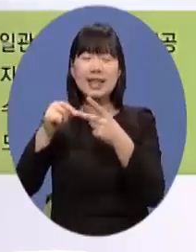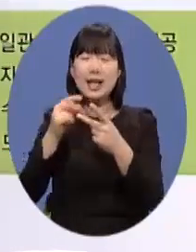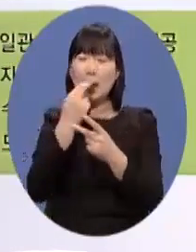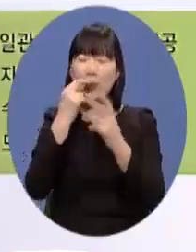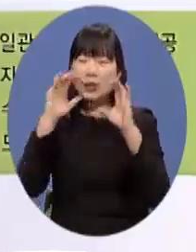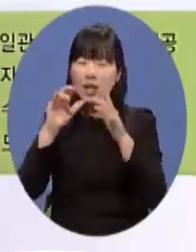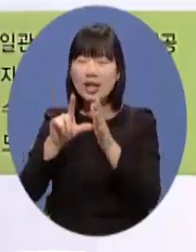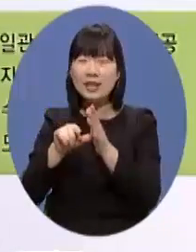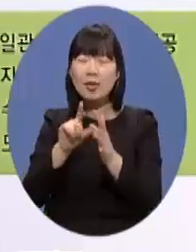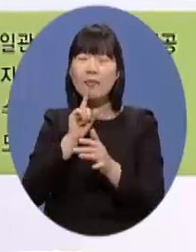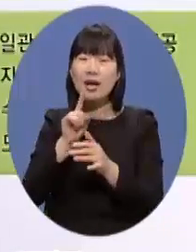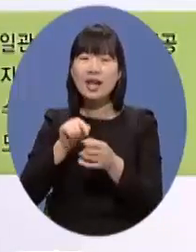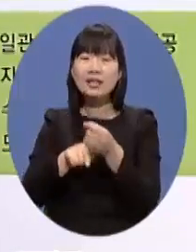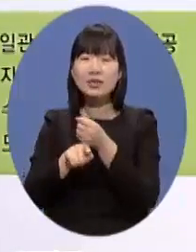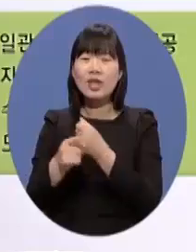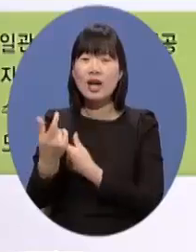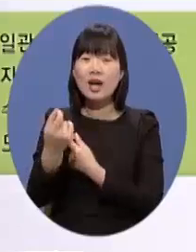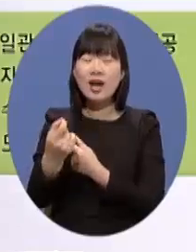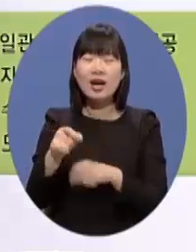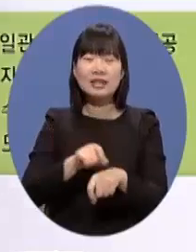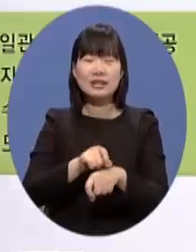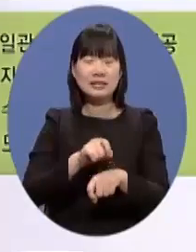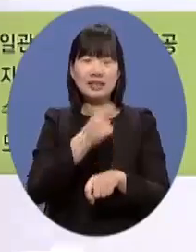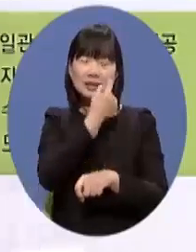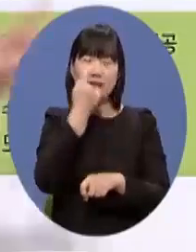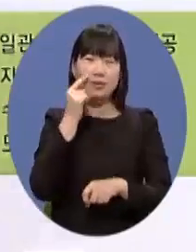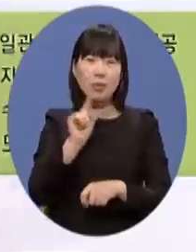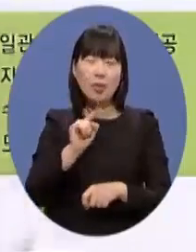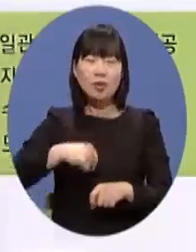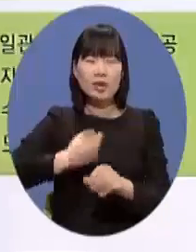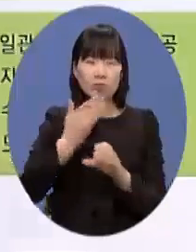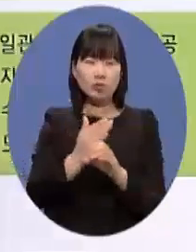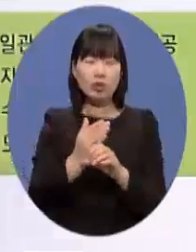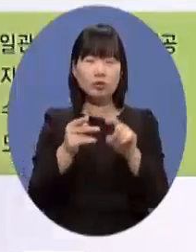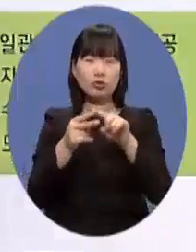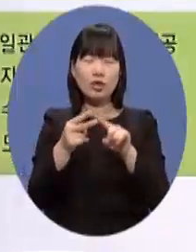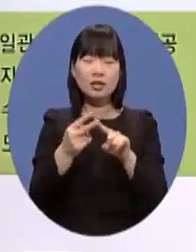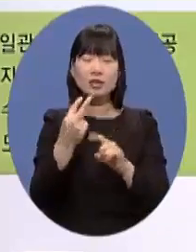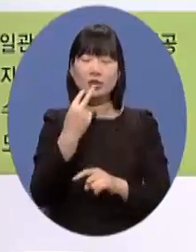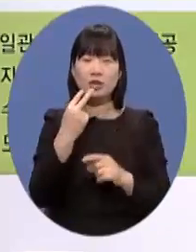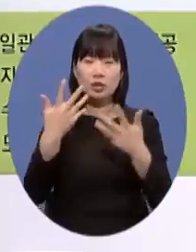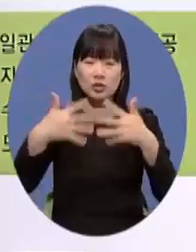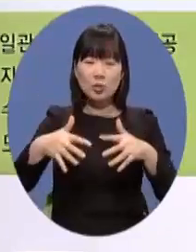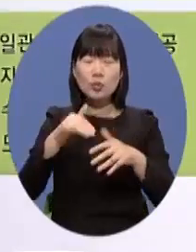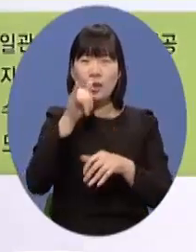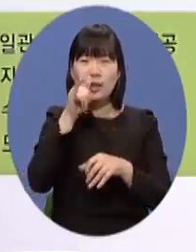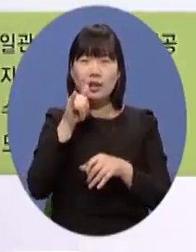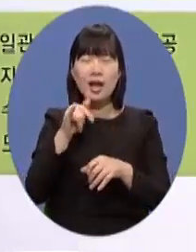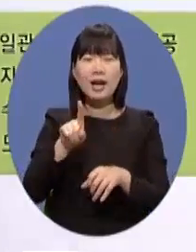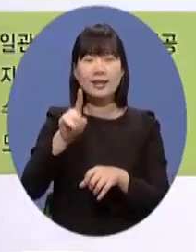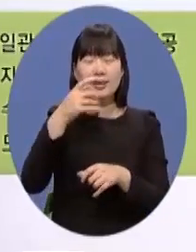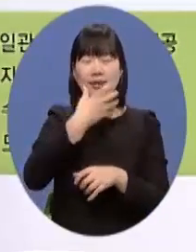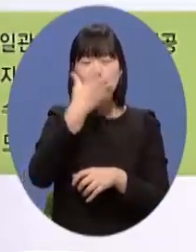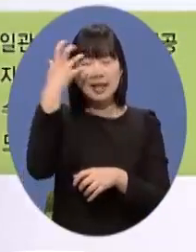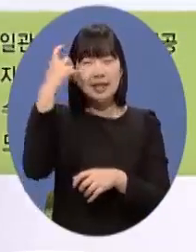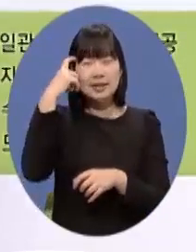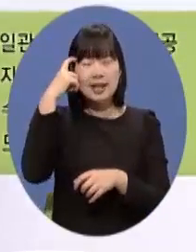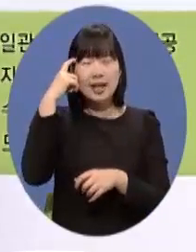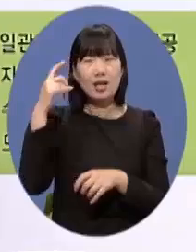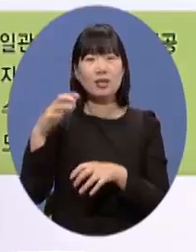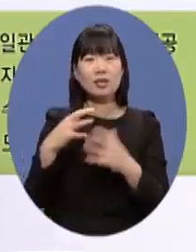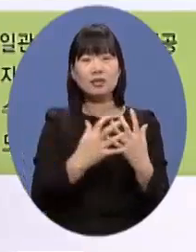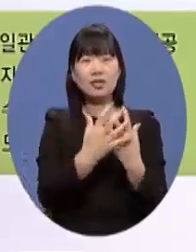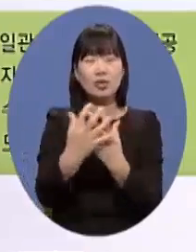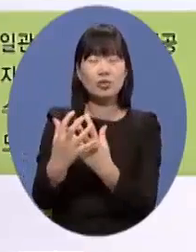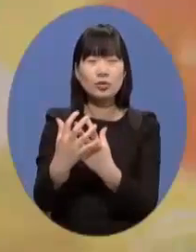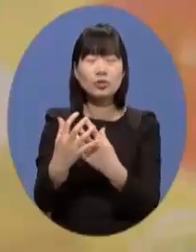그건데요. 어떤 특징이 있냐면은 자기중심적에 두 가지 요소가 있어요. 하나는 상상적 청중을 몰고 다닌다.